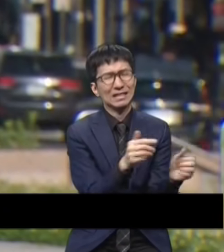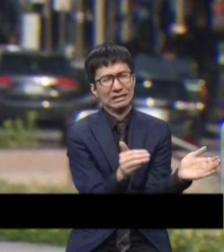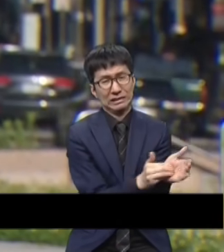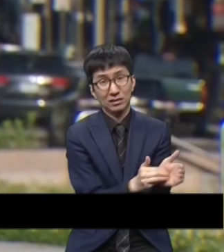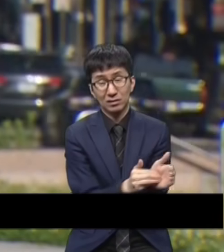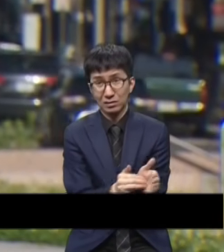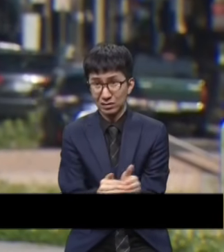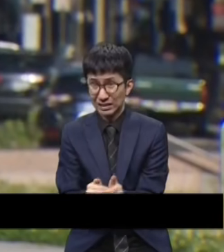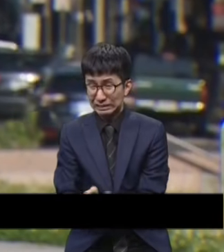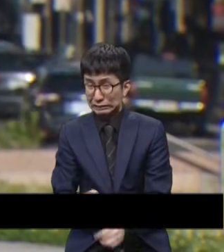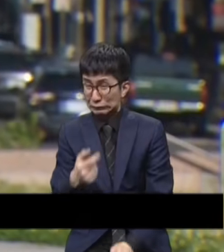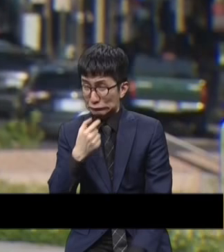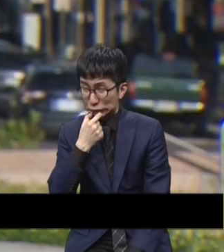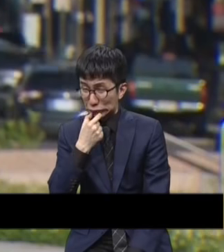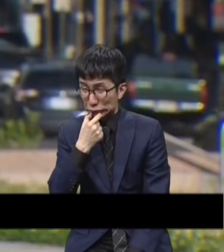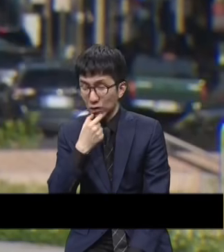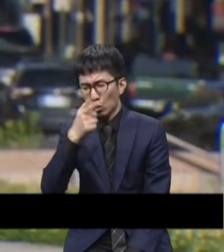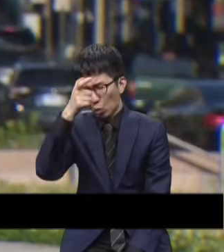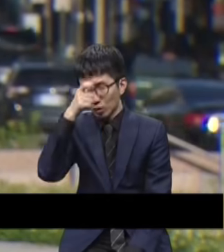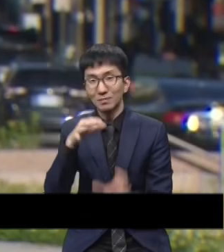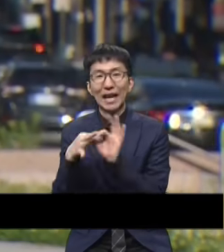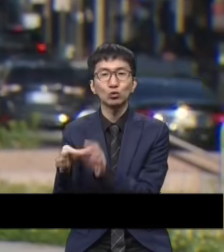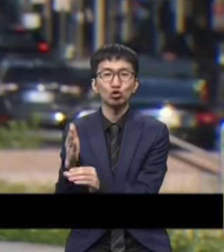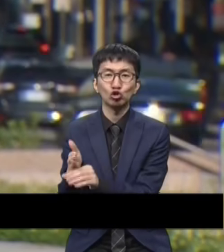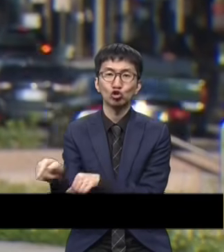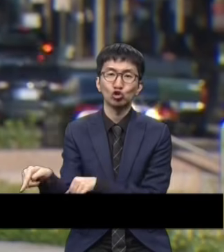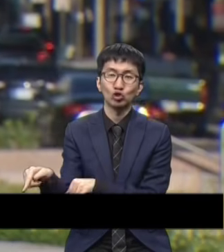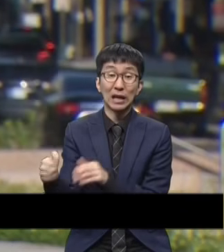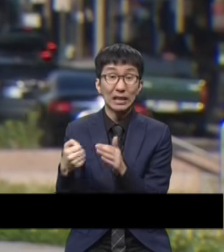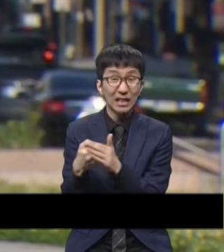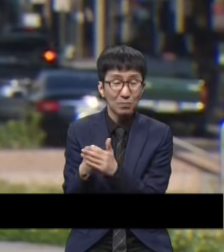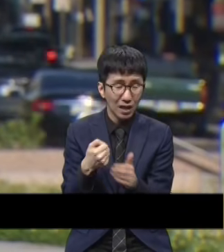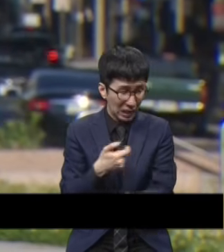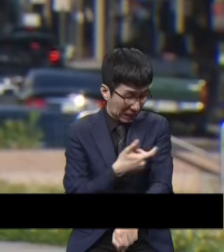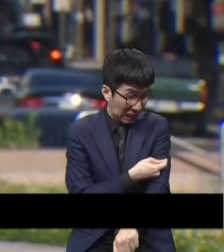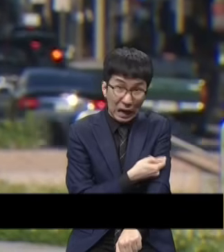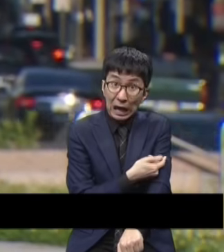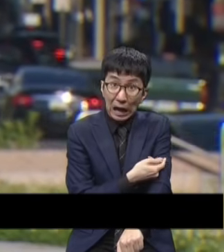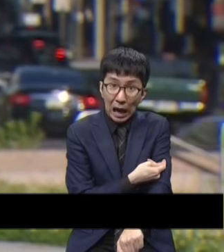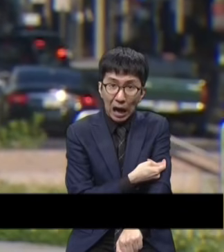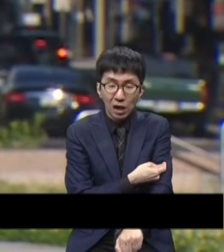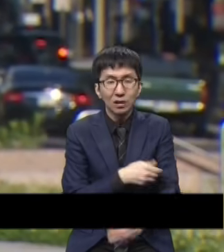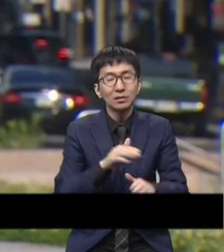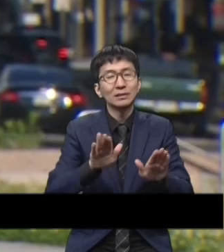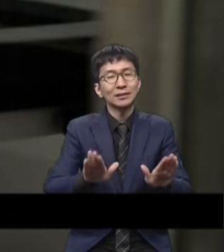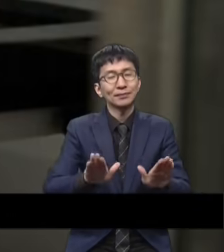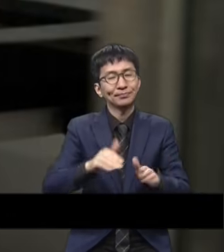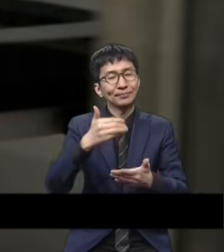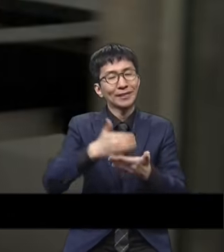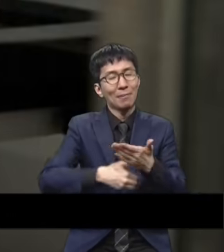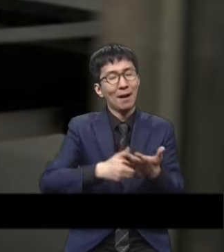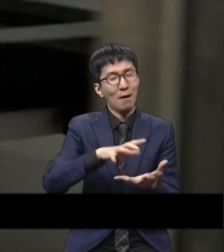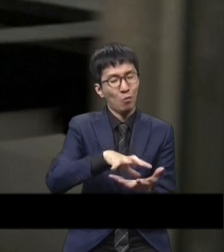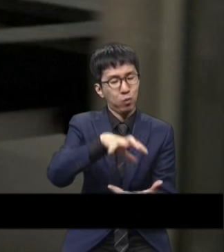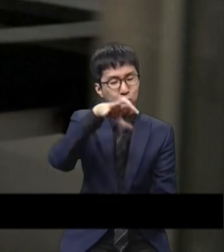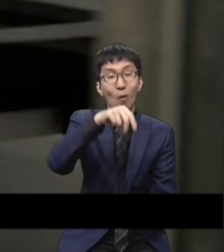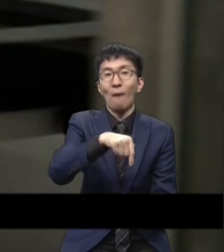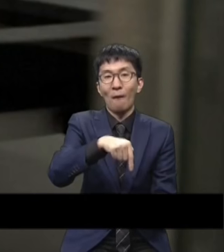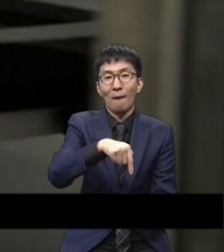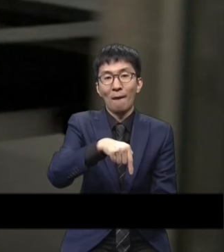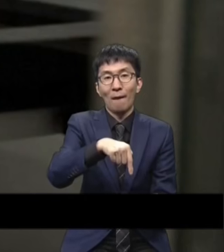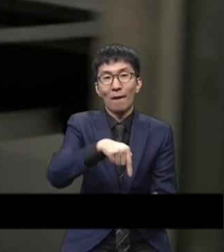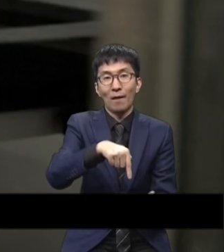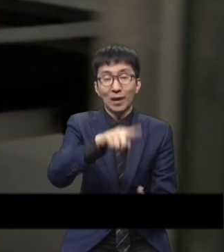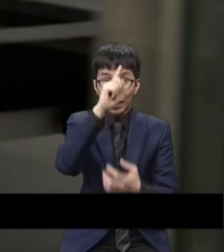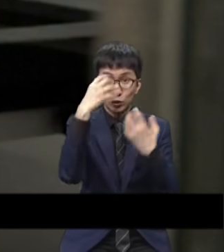사람은 버티는 상황이 이어지면서 미국의 백신 재고에도 점점 더 여유가 생기고 있습니다. 백악관